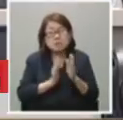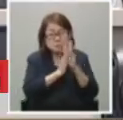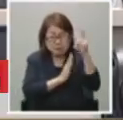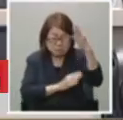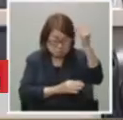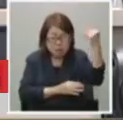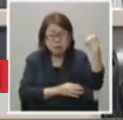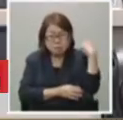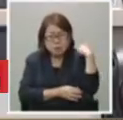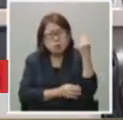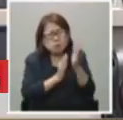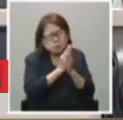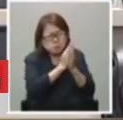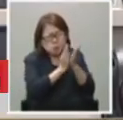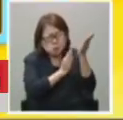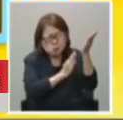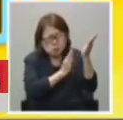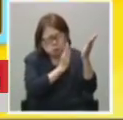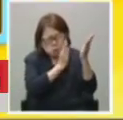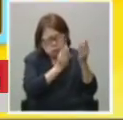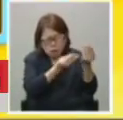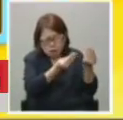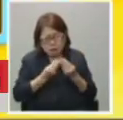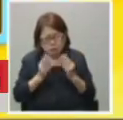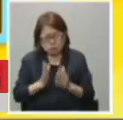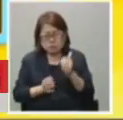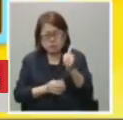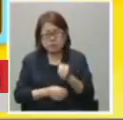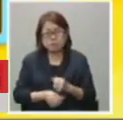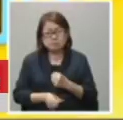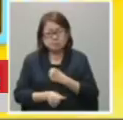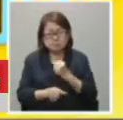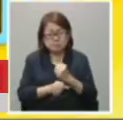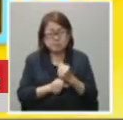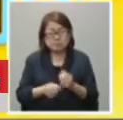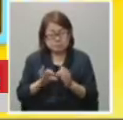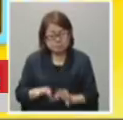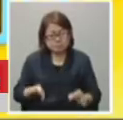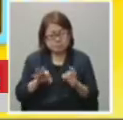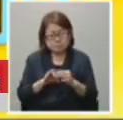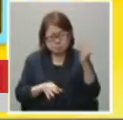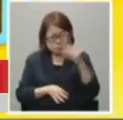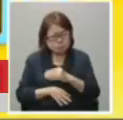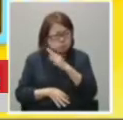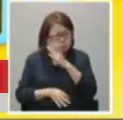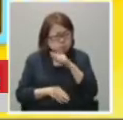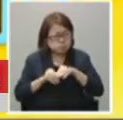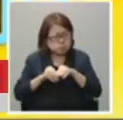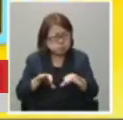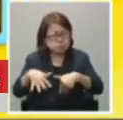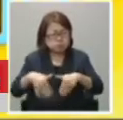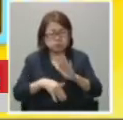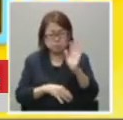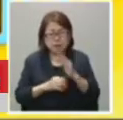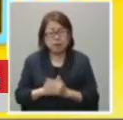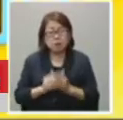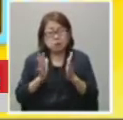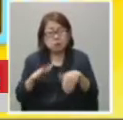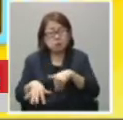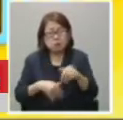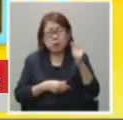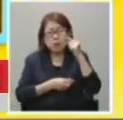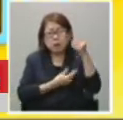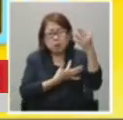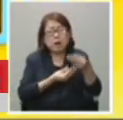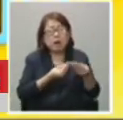ขยันและที่สำคัญครับท่านต้องไม่โกหกพี่น้องประชาชนทุกคนให้ความหวังกับท่าน